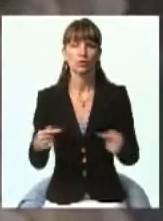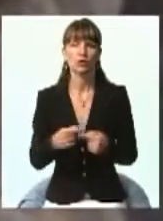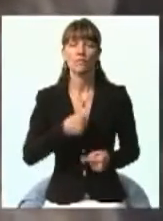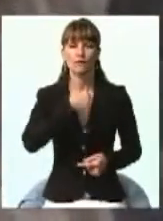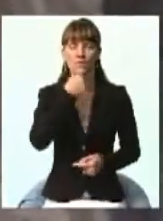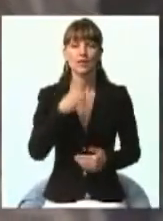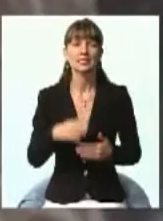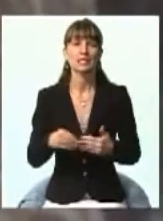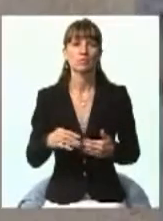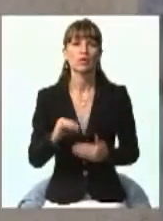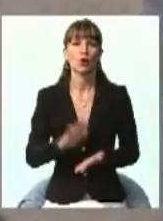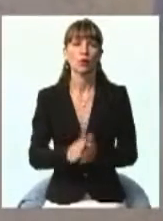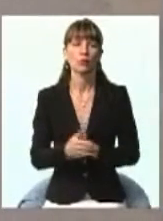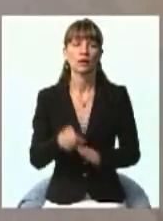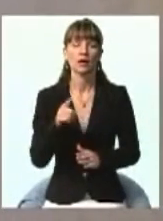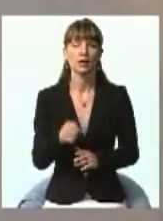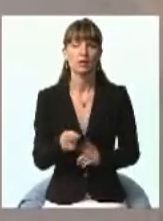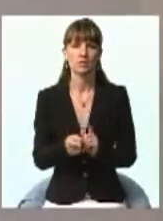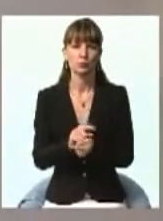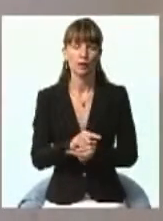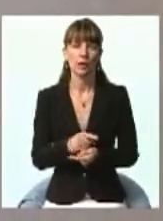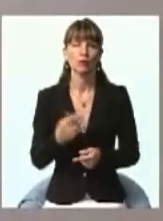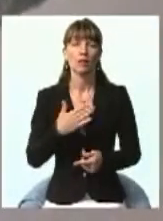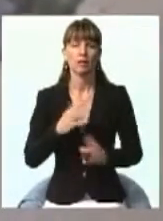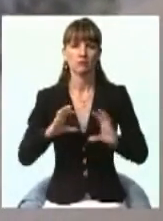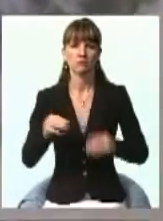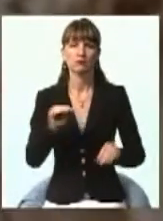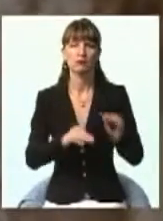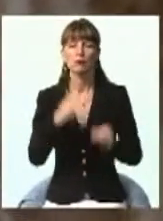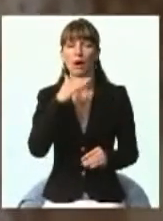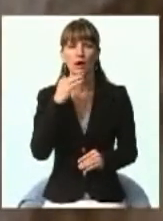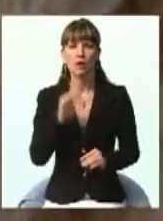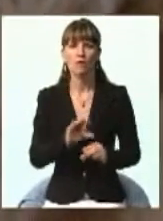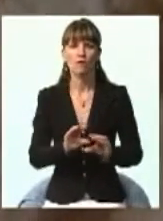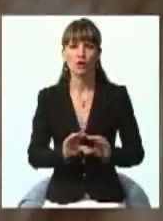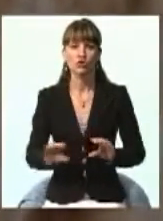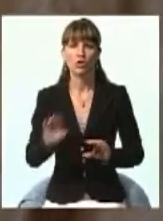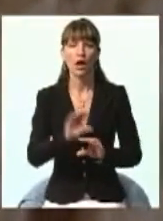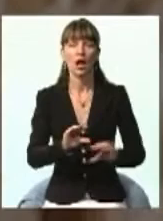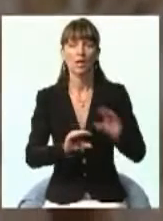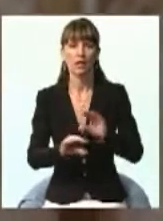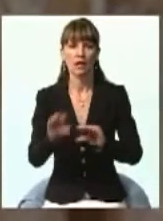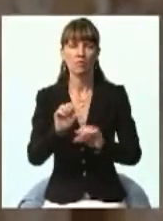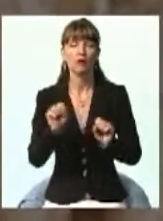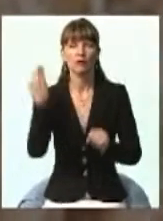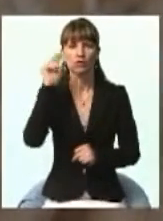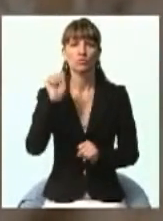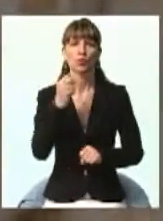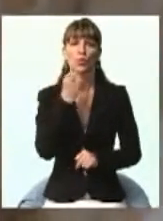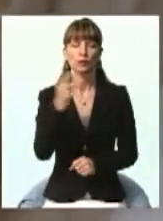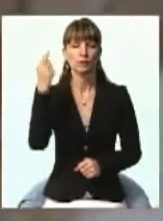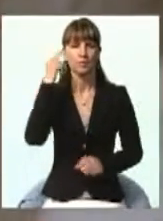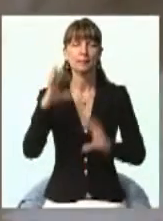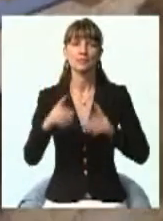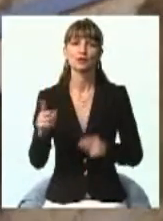Землі та обставини її виникнення. Адже наша планета складається з багатьох шарів, і вивчаючи їх, можна краще зрозуміти